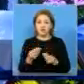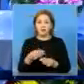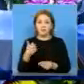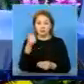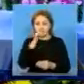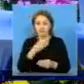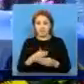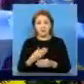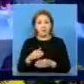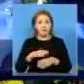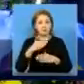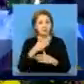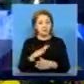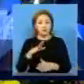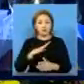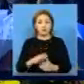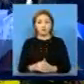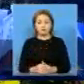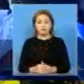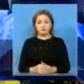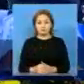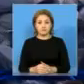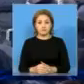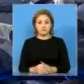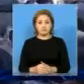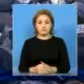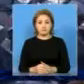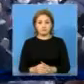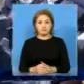материалдық қаржылай көмек беріледі. Райгүл Еншібай, Азамат Сауханов, Ақтөбе телеарна.